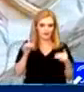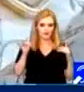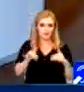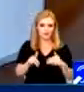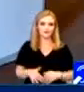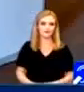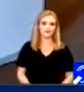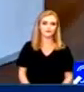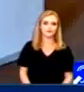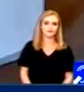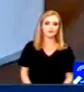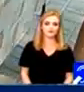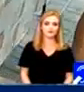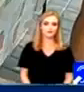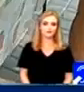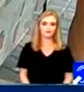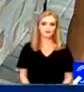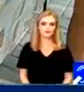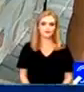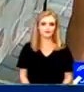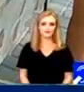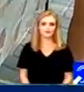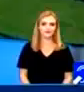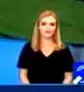ultimele noutăți în domeniul apiculturii.